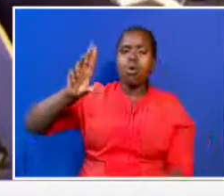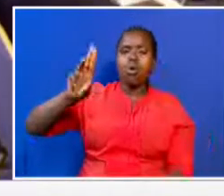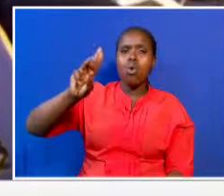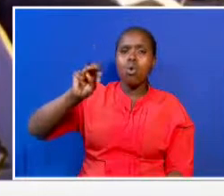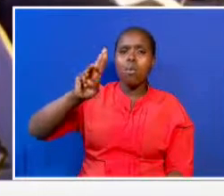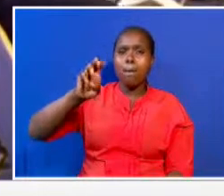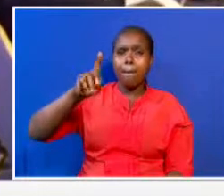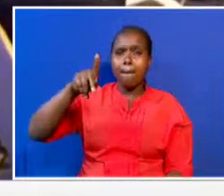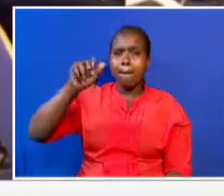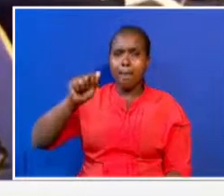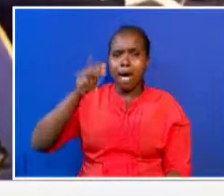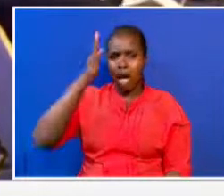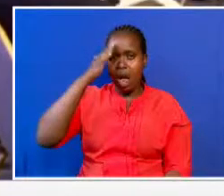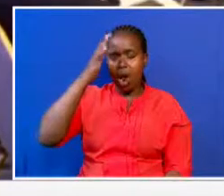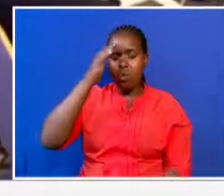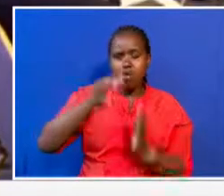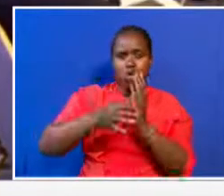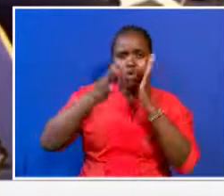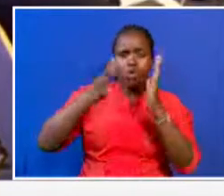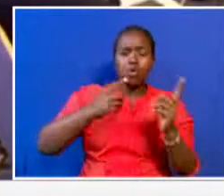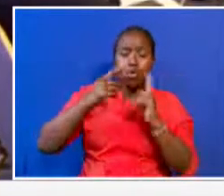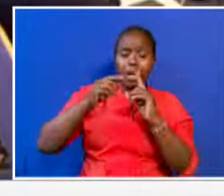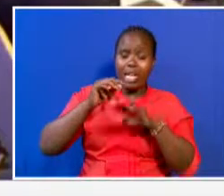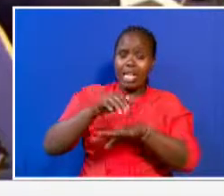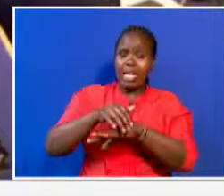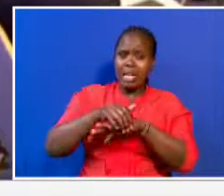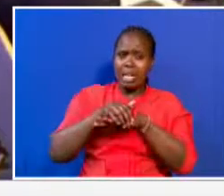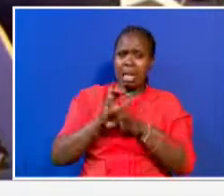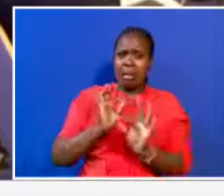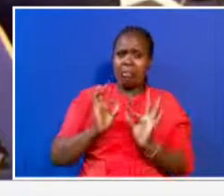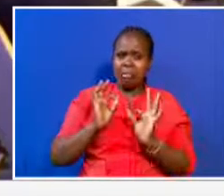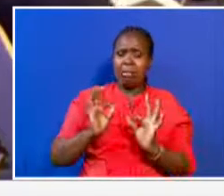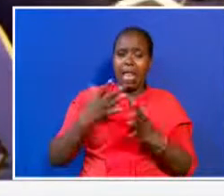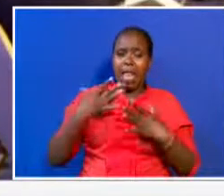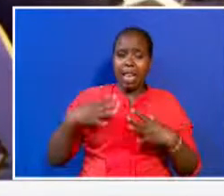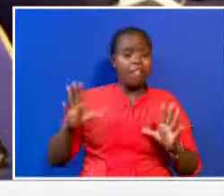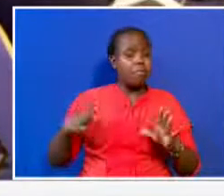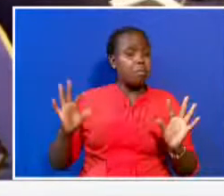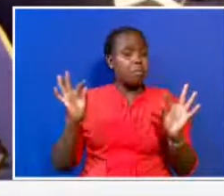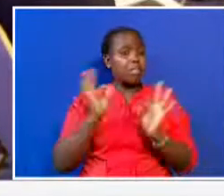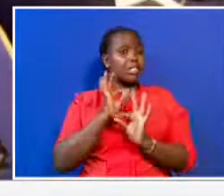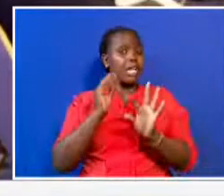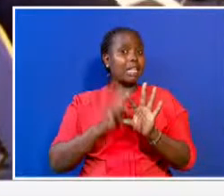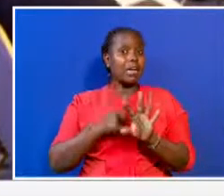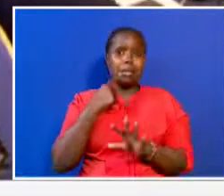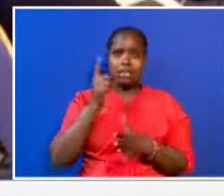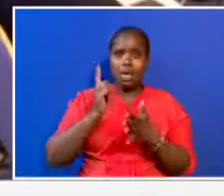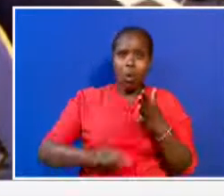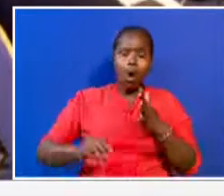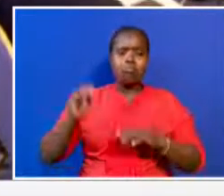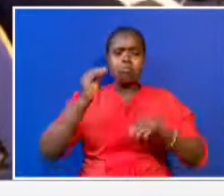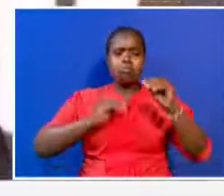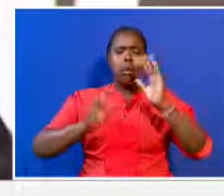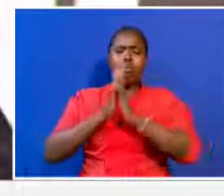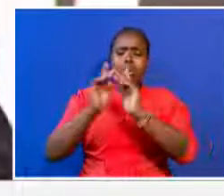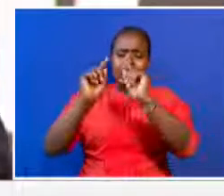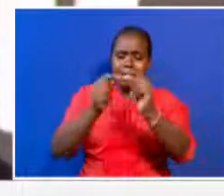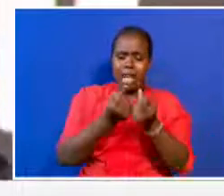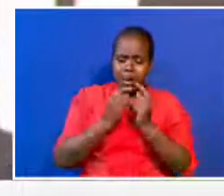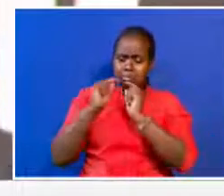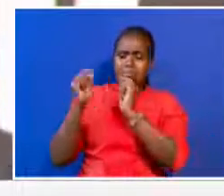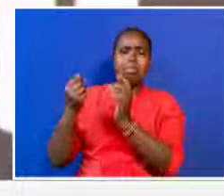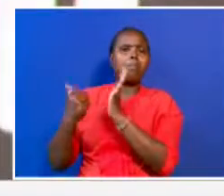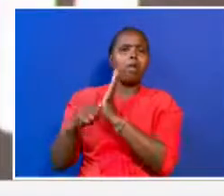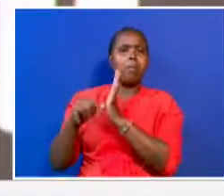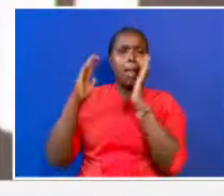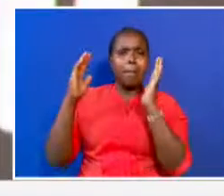ambaye anafahamika kwa umahiri wa kuzungumza lugha ya Kiingereza, aliacha wengi kwa mzubao alipokariri kwamba unafiki na ukabila ndio donda sugu